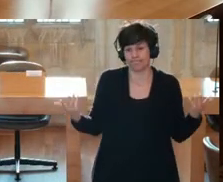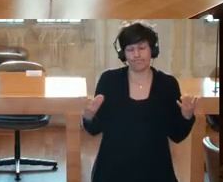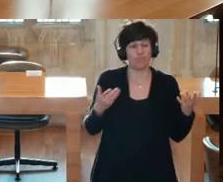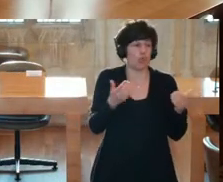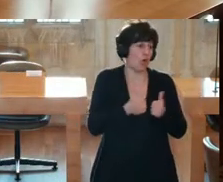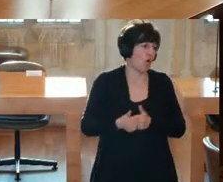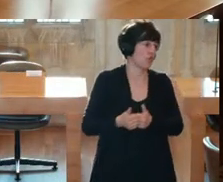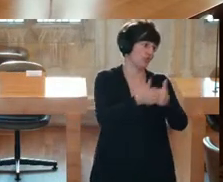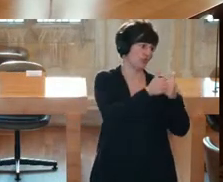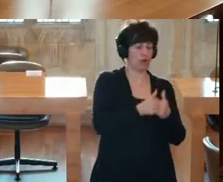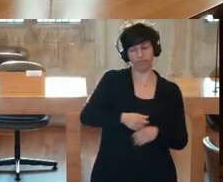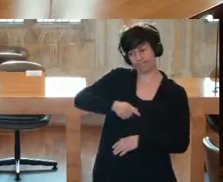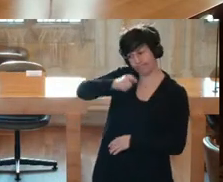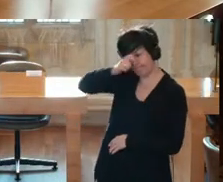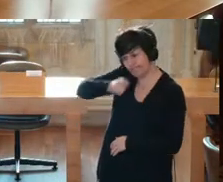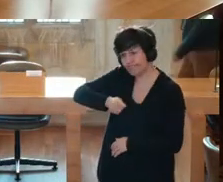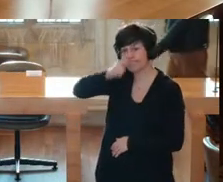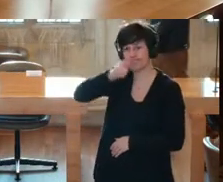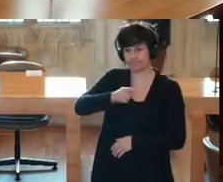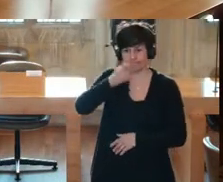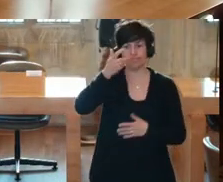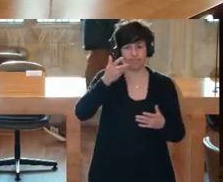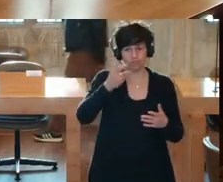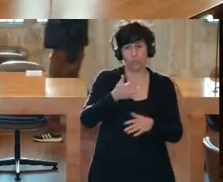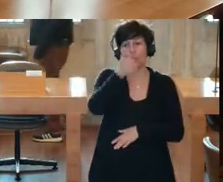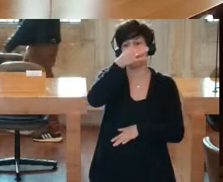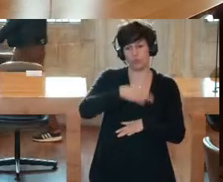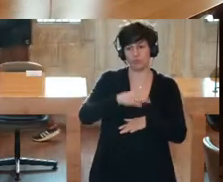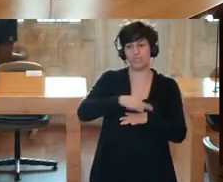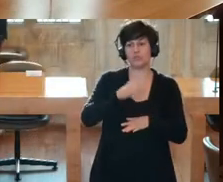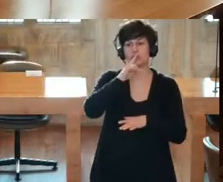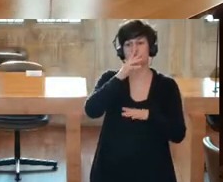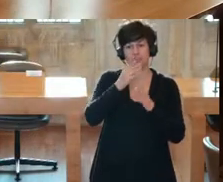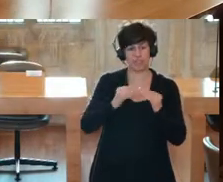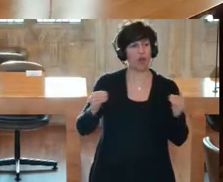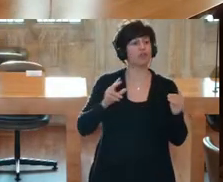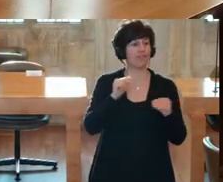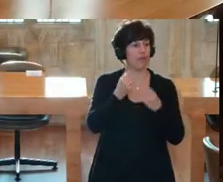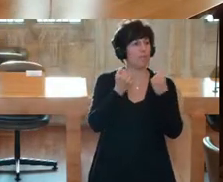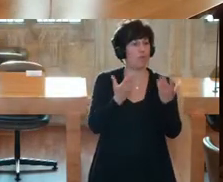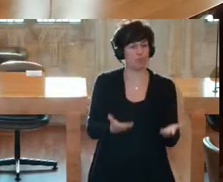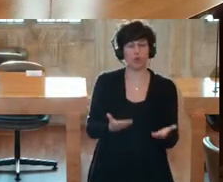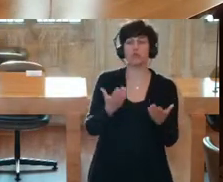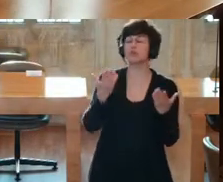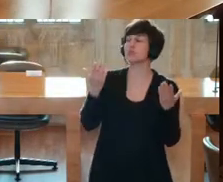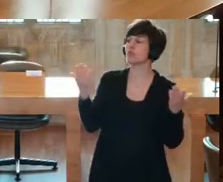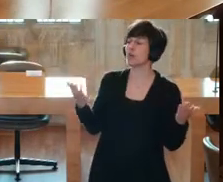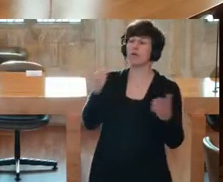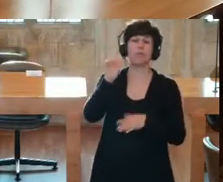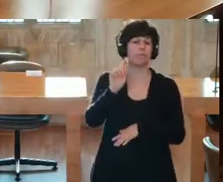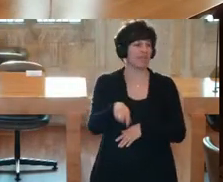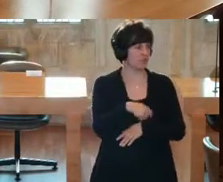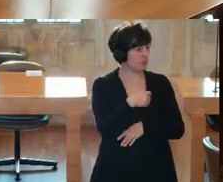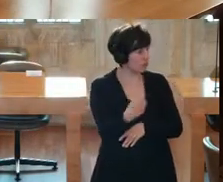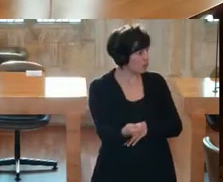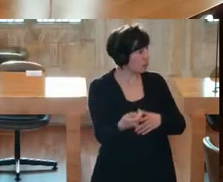puissions ensemble saluer la mémoire en nous inclinant lors d'une minute de silence. Hommage auquel, évidemment,